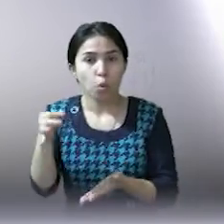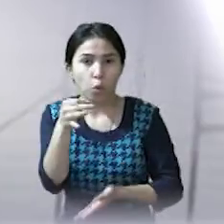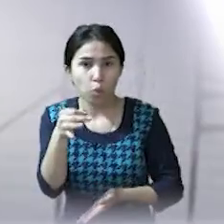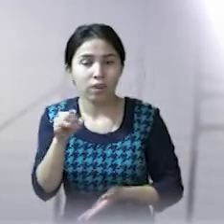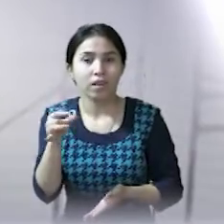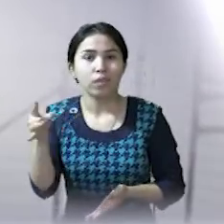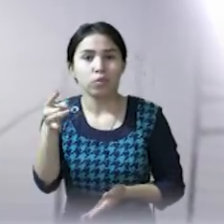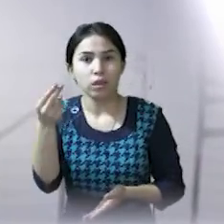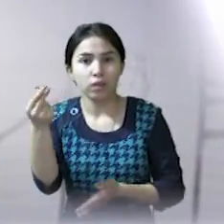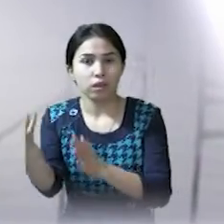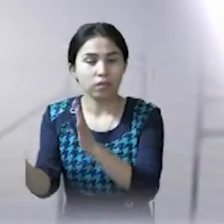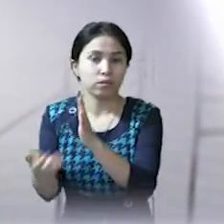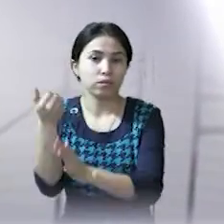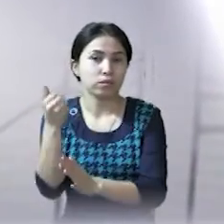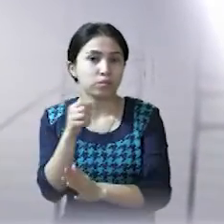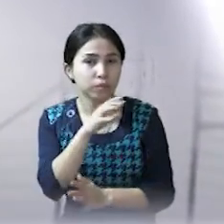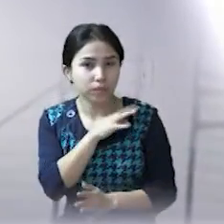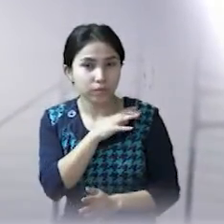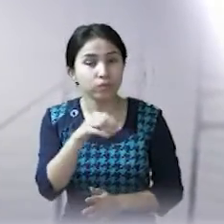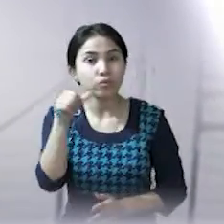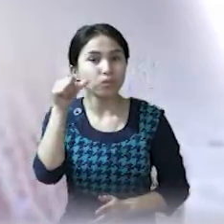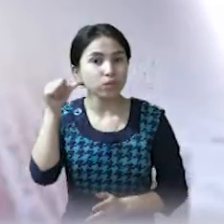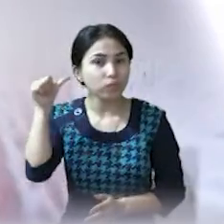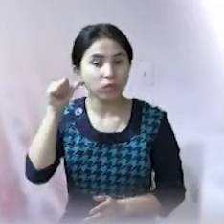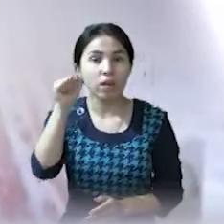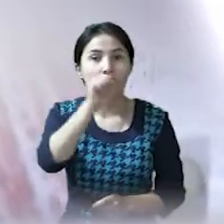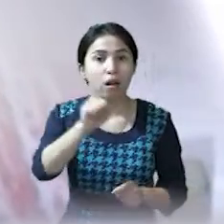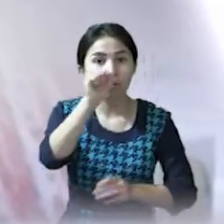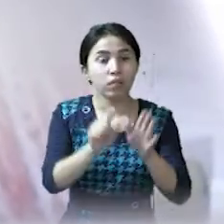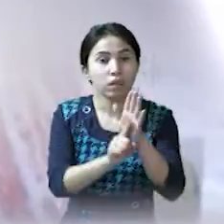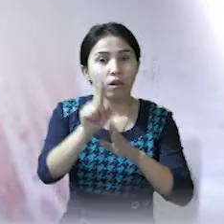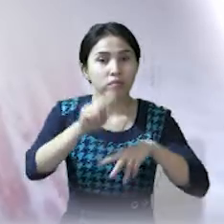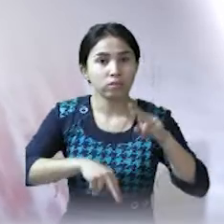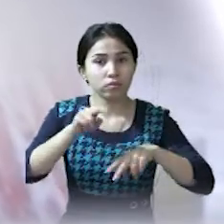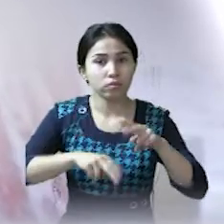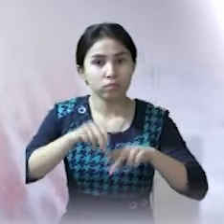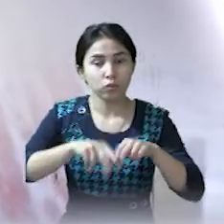республикалық бюджет бүйірінен бөлінген. Мамандардың айтуынша өткен жылдың тамыз айында басталған құрылыс көк